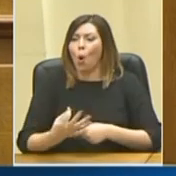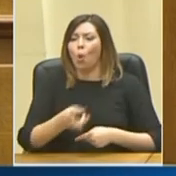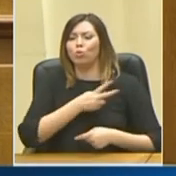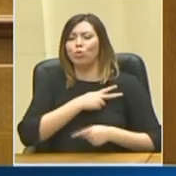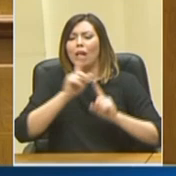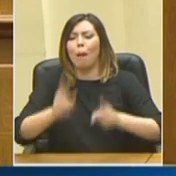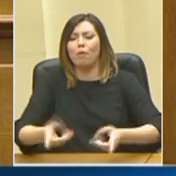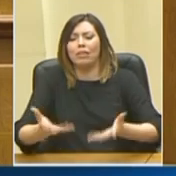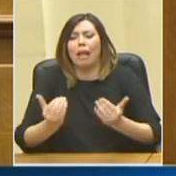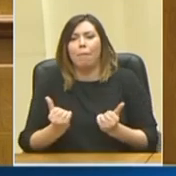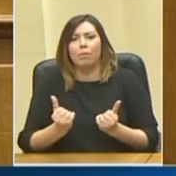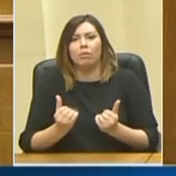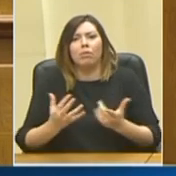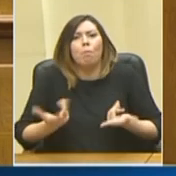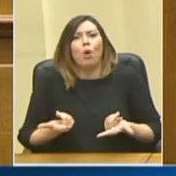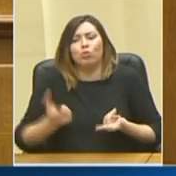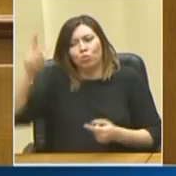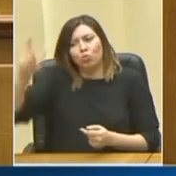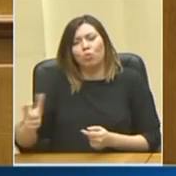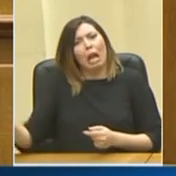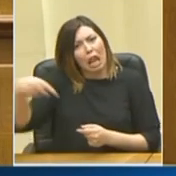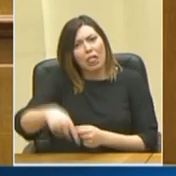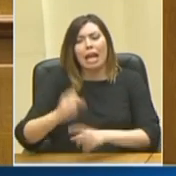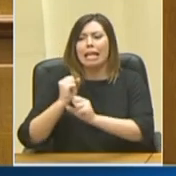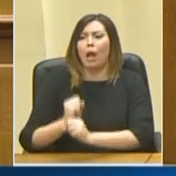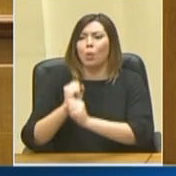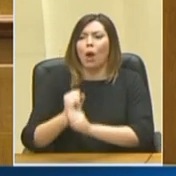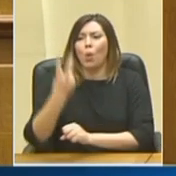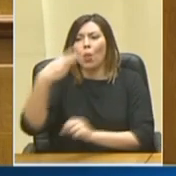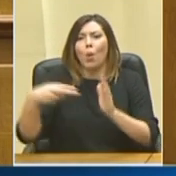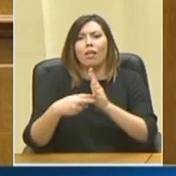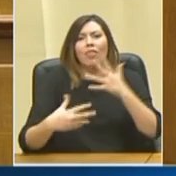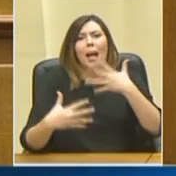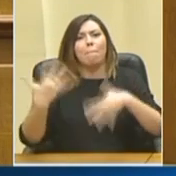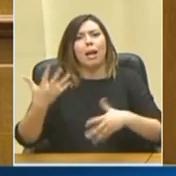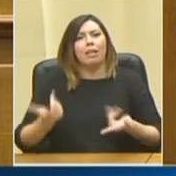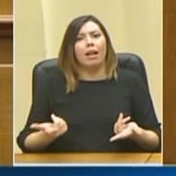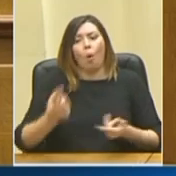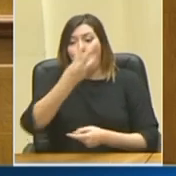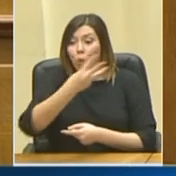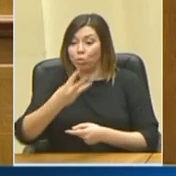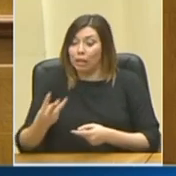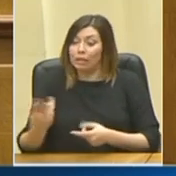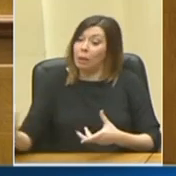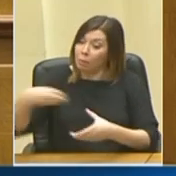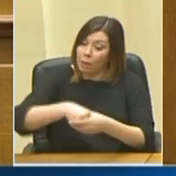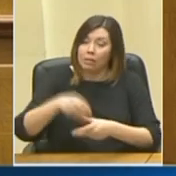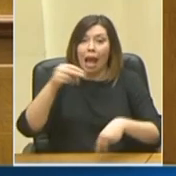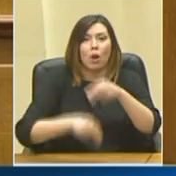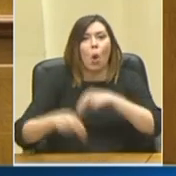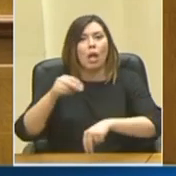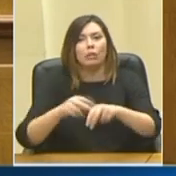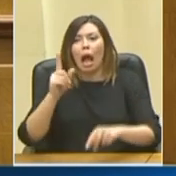Πώς κατέβηκε δηλαδή το Γενάρη του 2015 στις εκλογές ο ΣΥΡΙΖΑ, μη έχοντας αποκρυσταλώσει μέσα